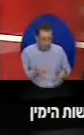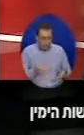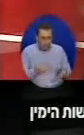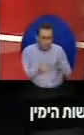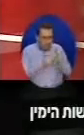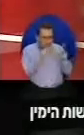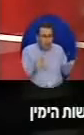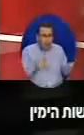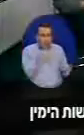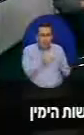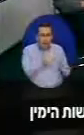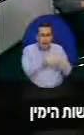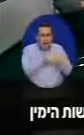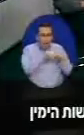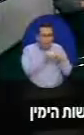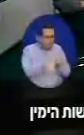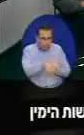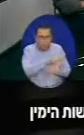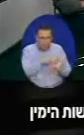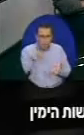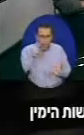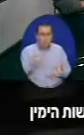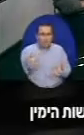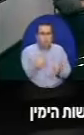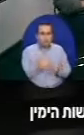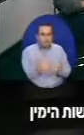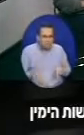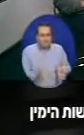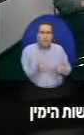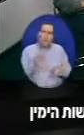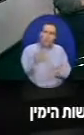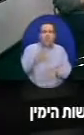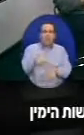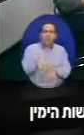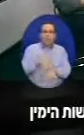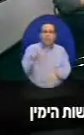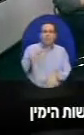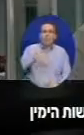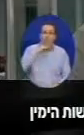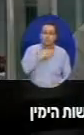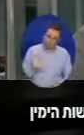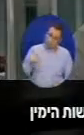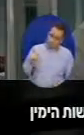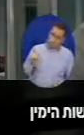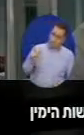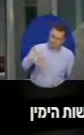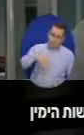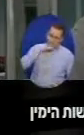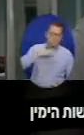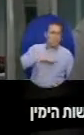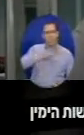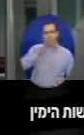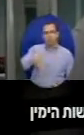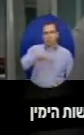באלף ואחד אקזיטים, והוא המשיך וחימם. יש תחושה שנמאס לו. א', נמאס. זה אמיתי. לכולם?